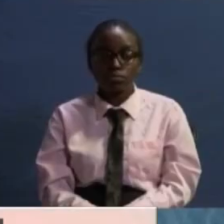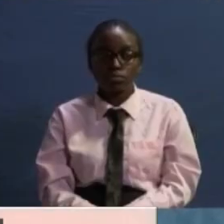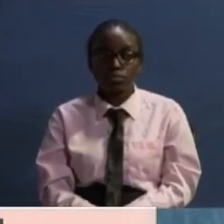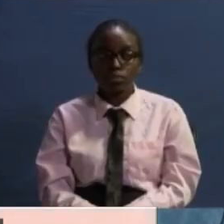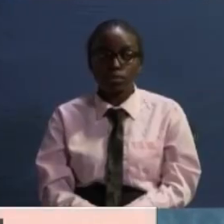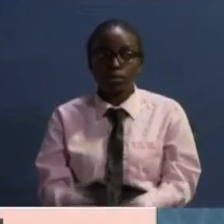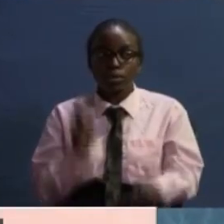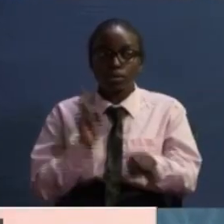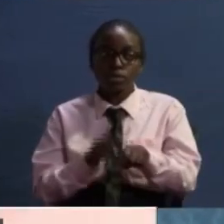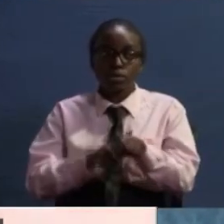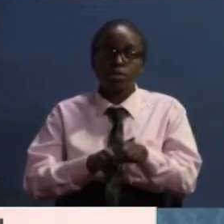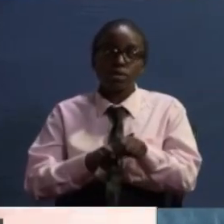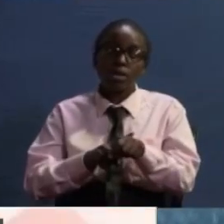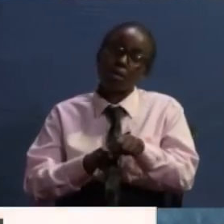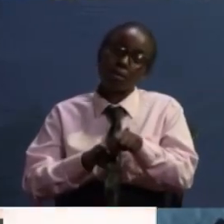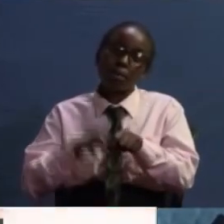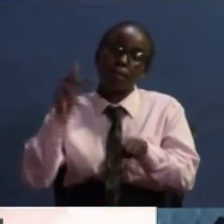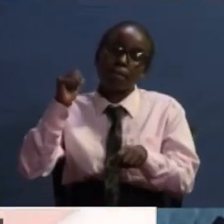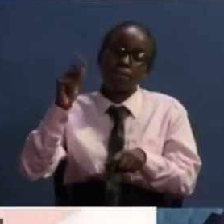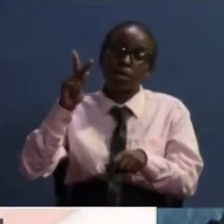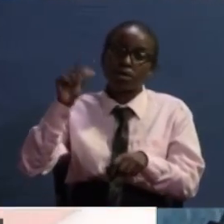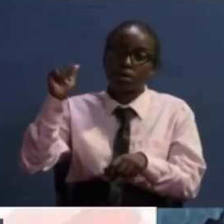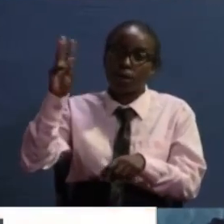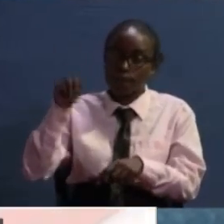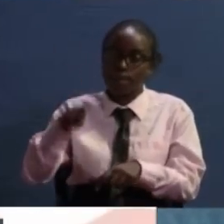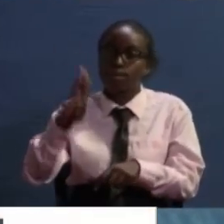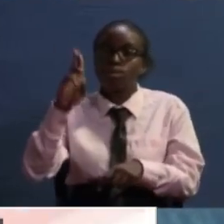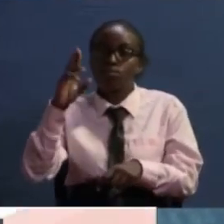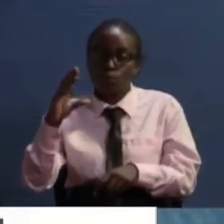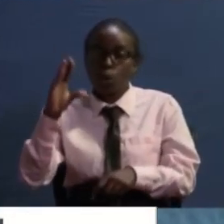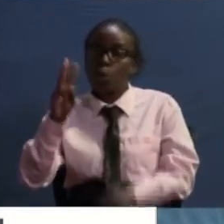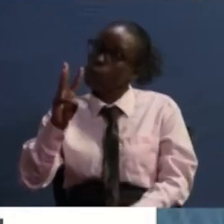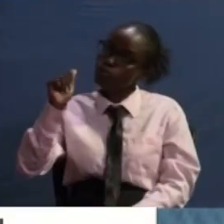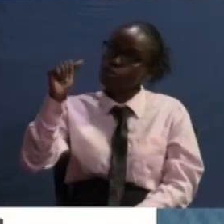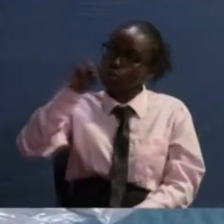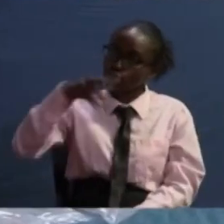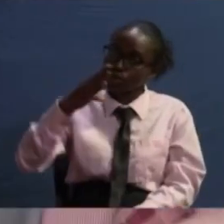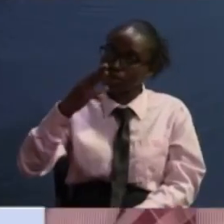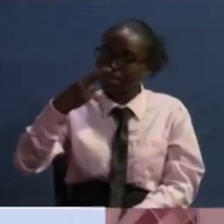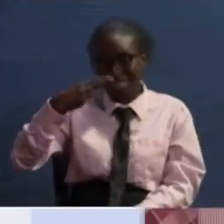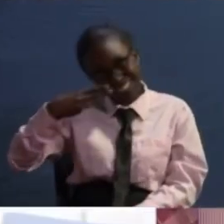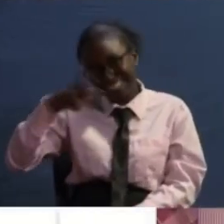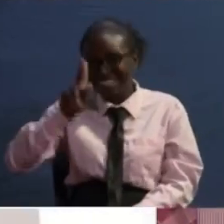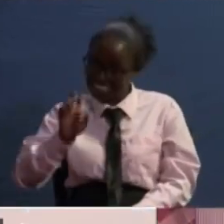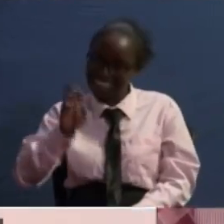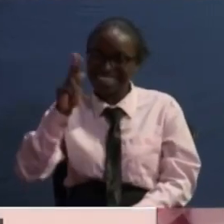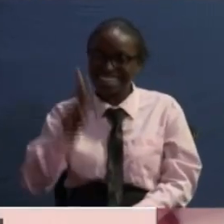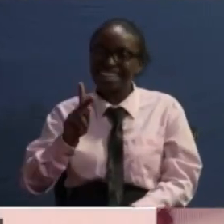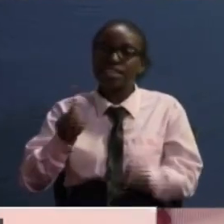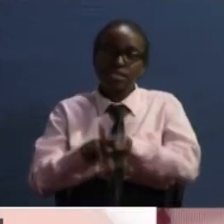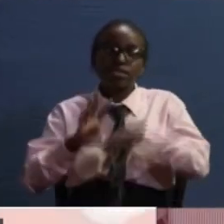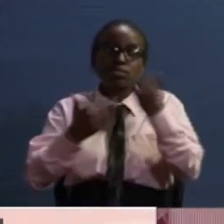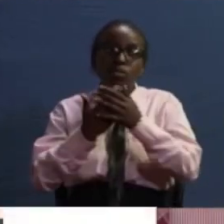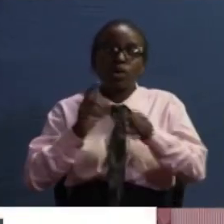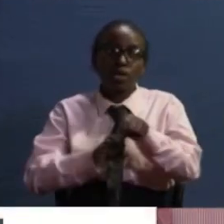Makamu chansela wa Chuo Kikuu cha Kenyatta Profesa Washeke Wanjohi, kupitia hotuba yake iliyowasilishwa na naibu makamu chansela